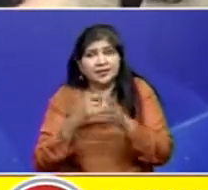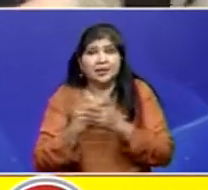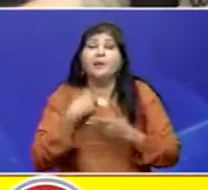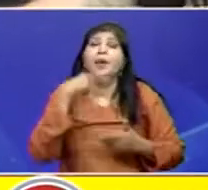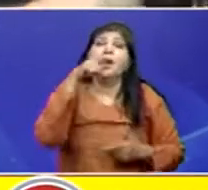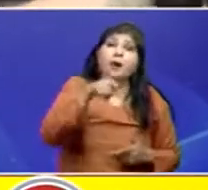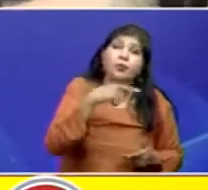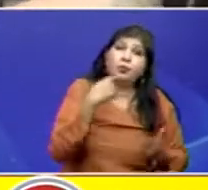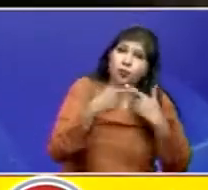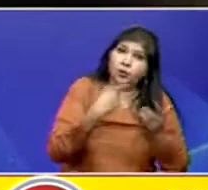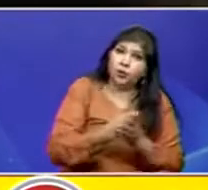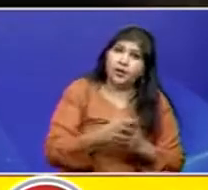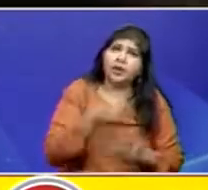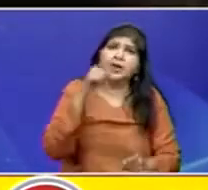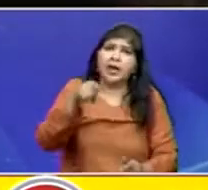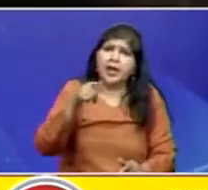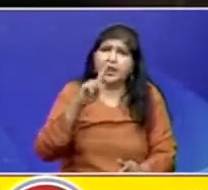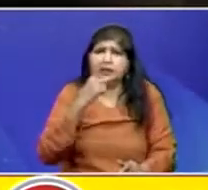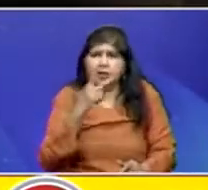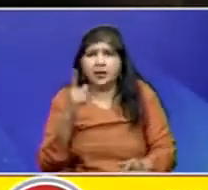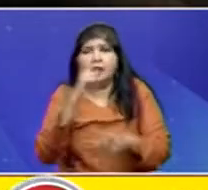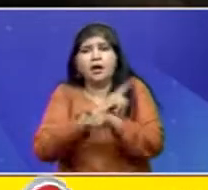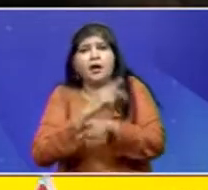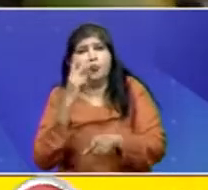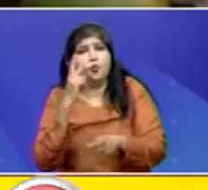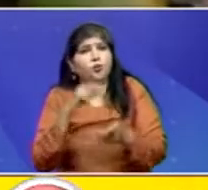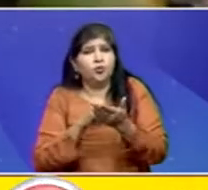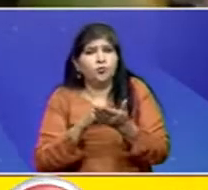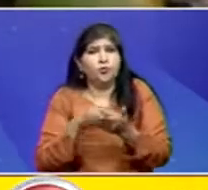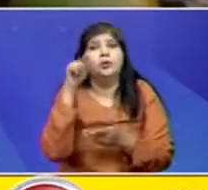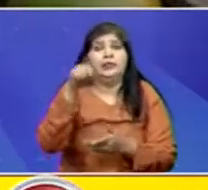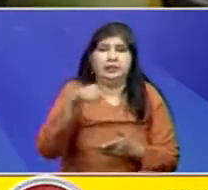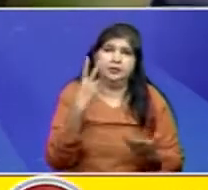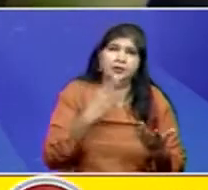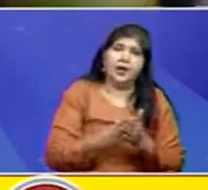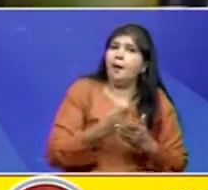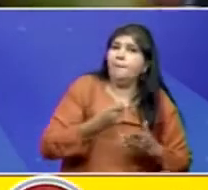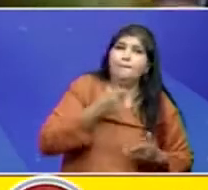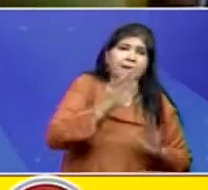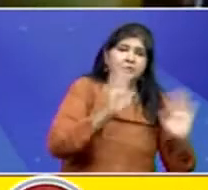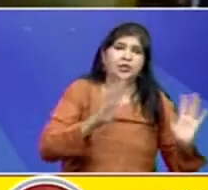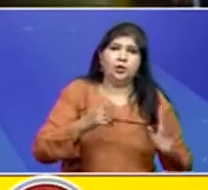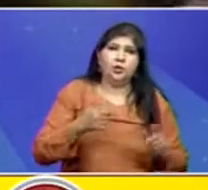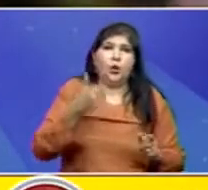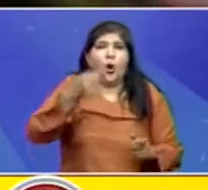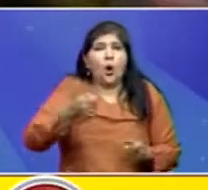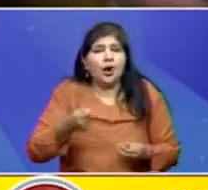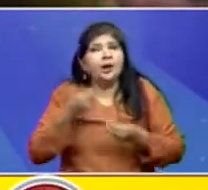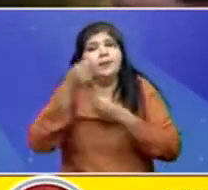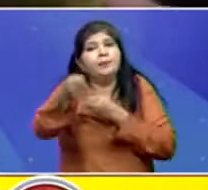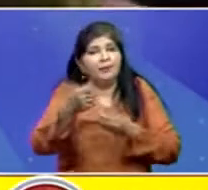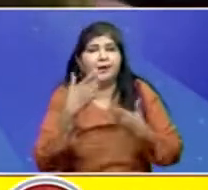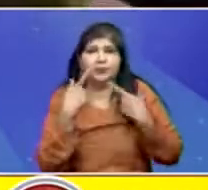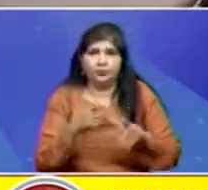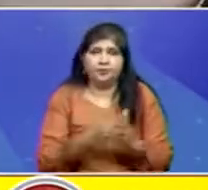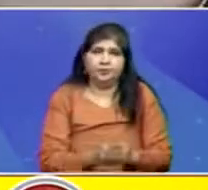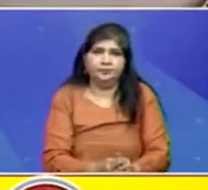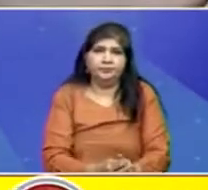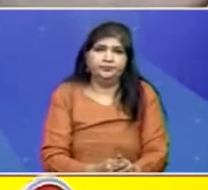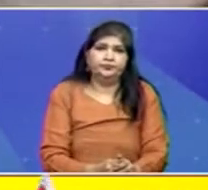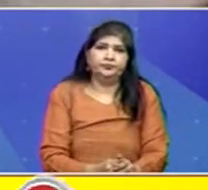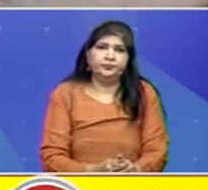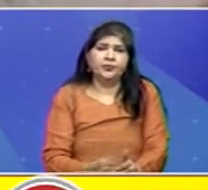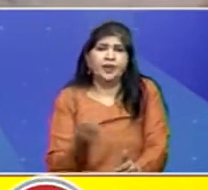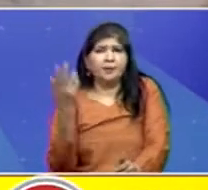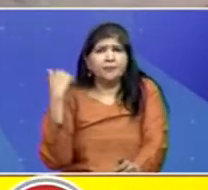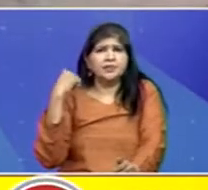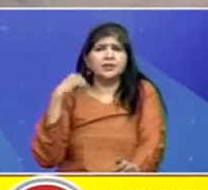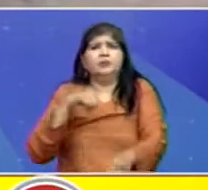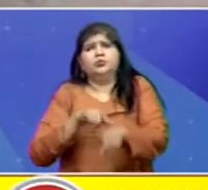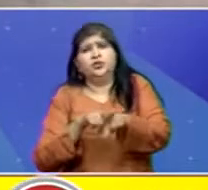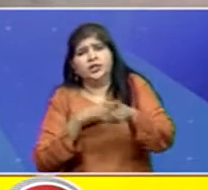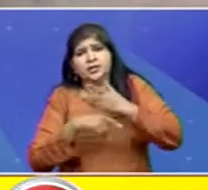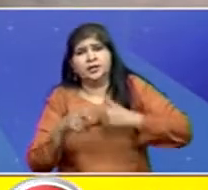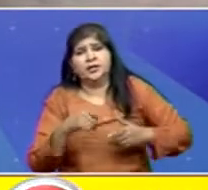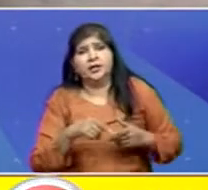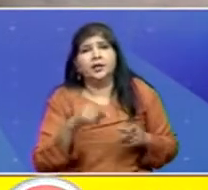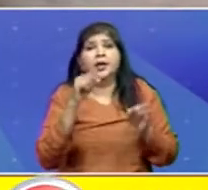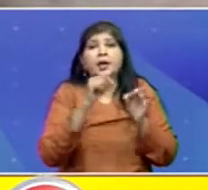आगर